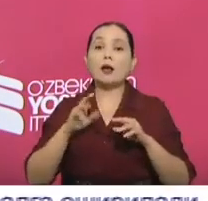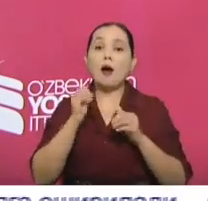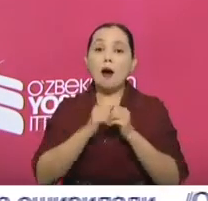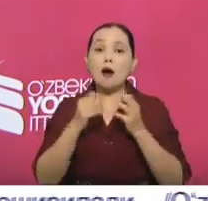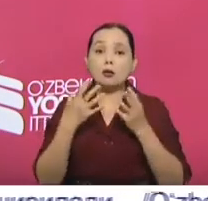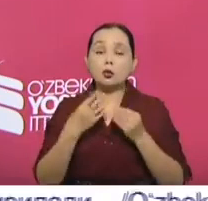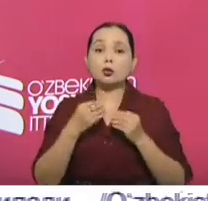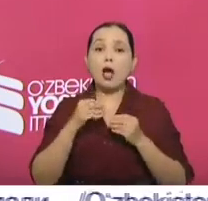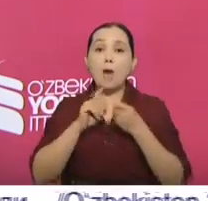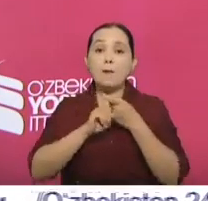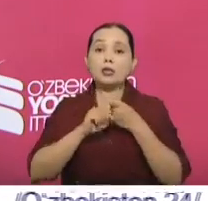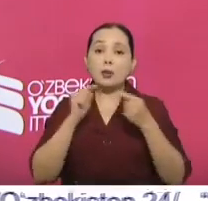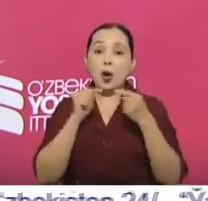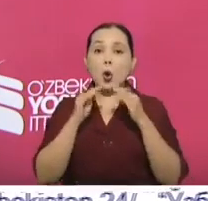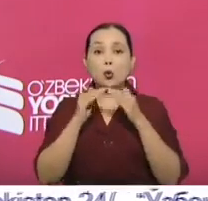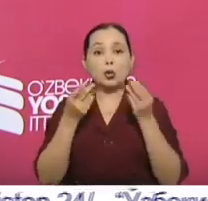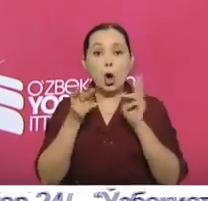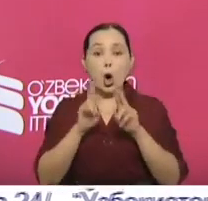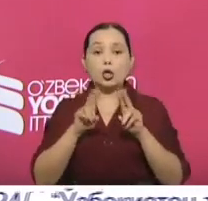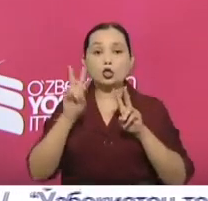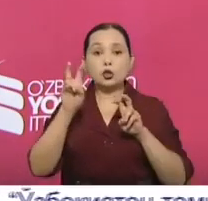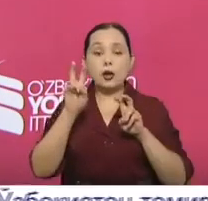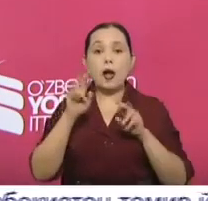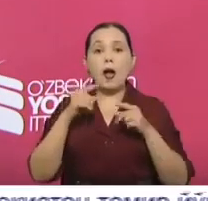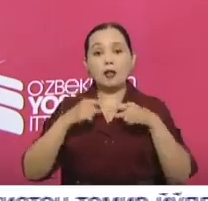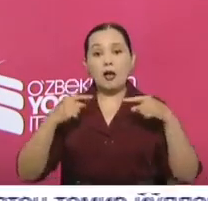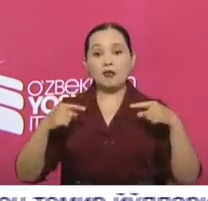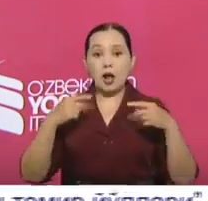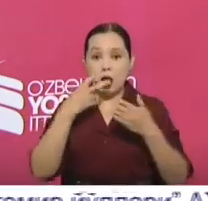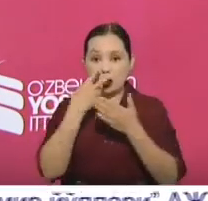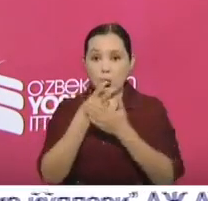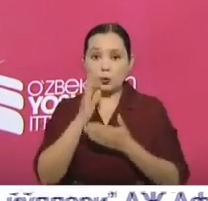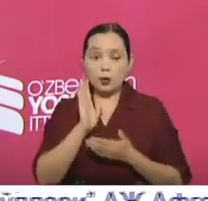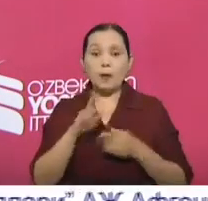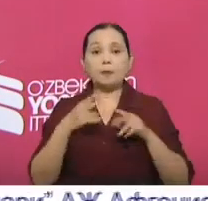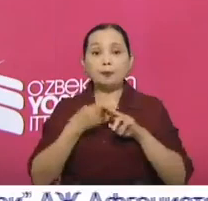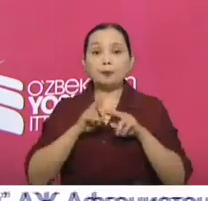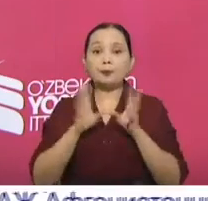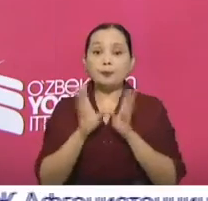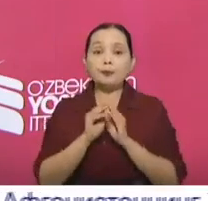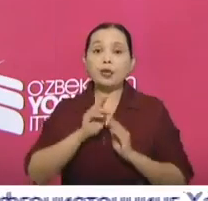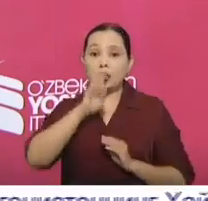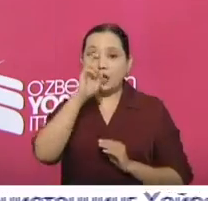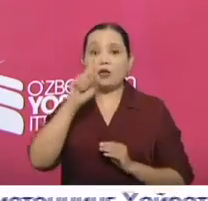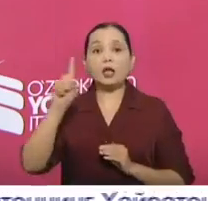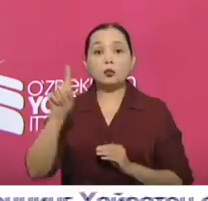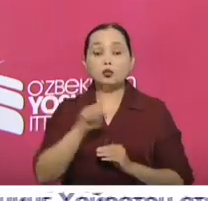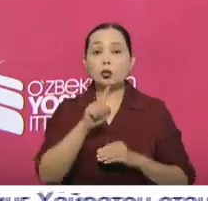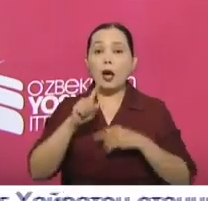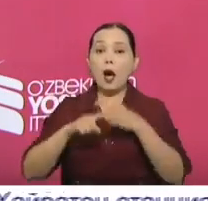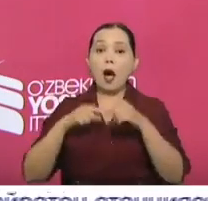куни пандемияга қарши уйда қолинг шиори остида лавҳалар қўйилиб борилмоқда. Шу билан бирга давлат музейлари томонидан